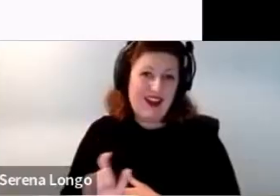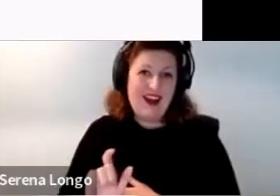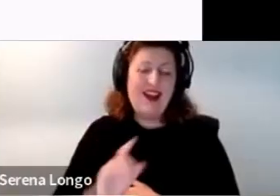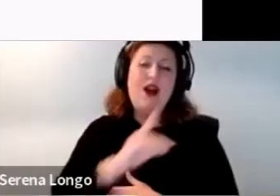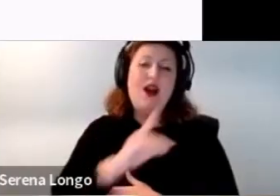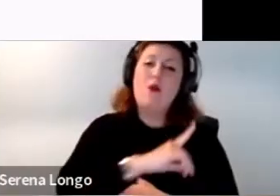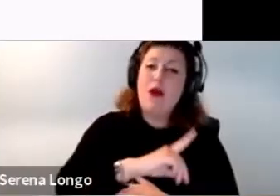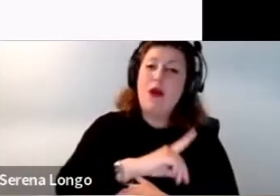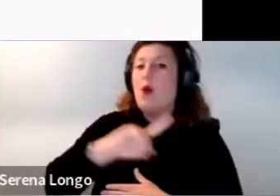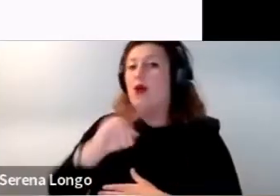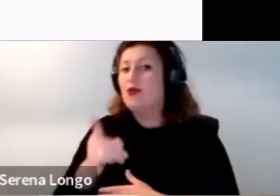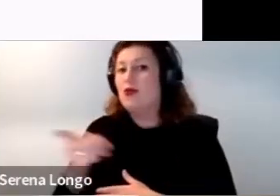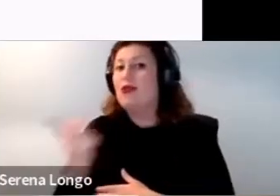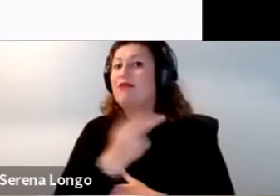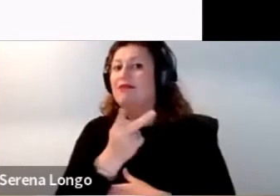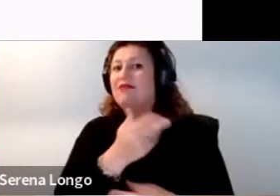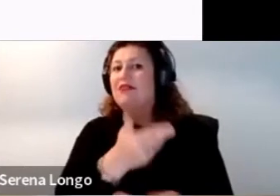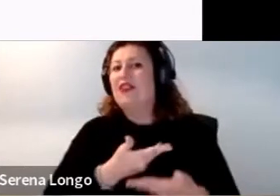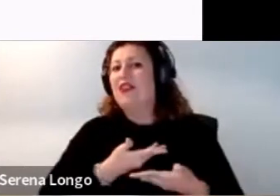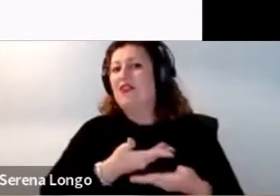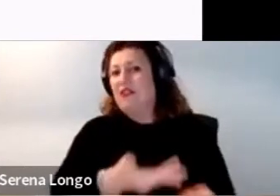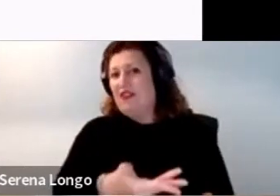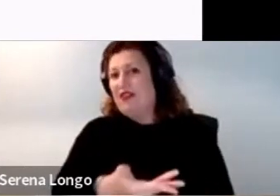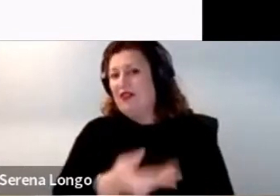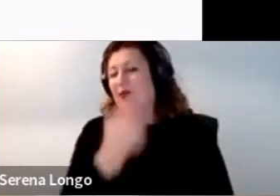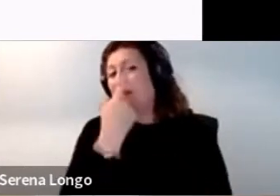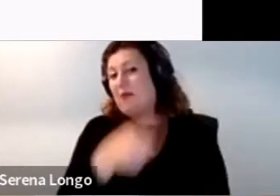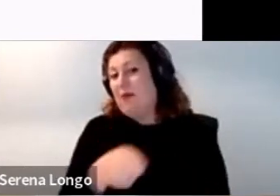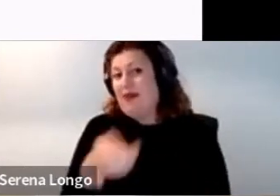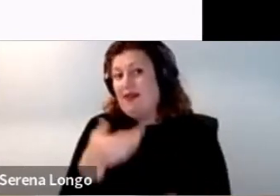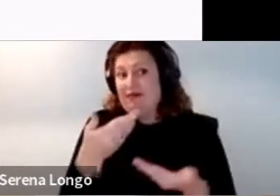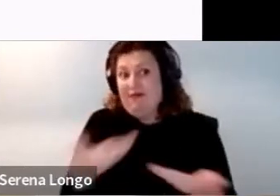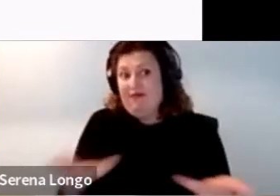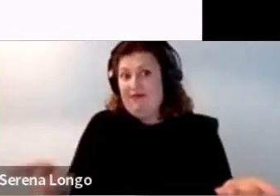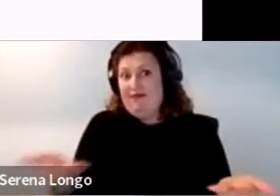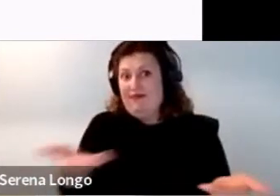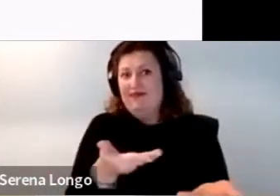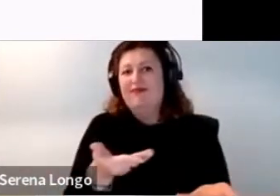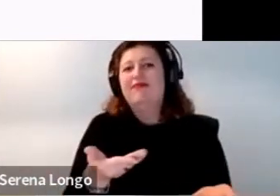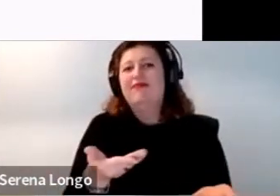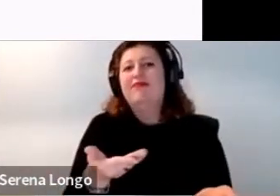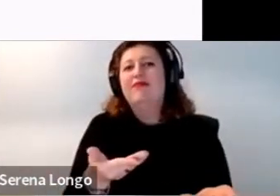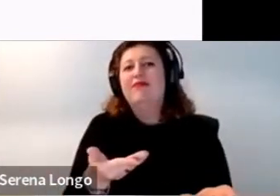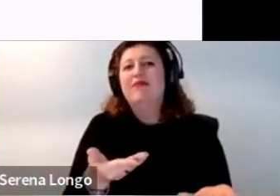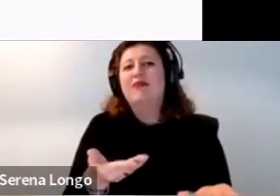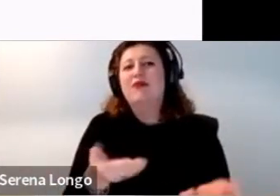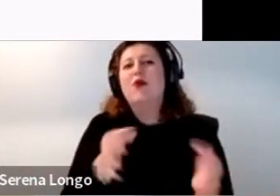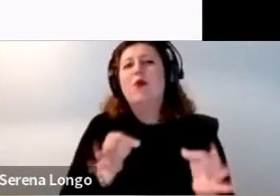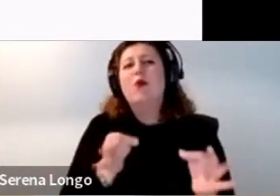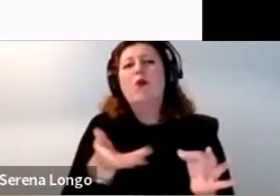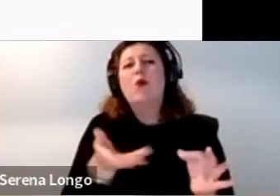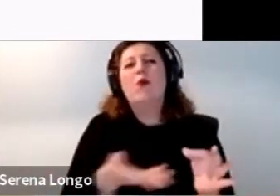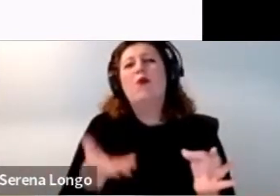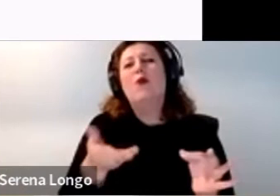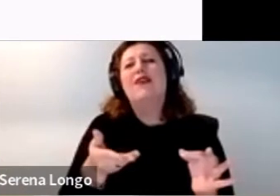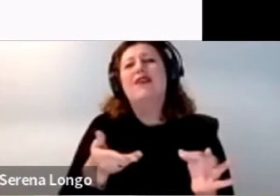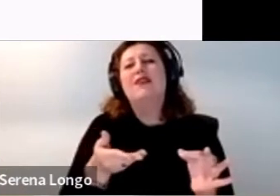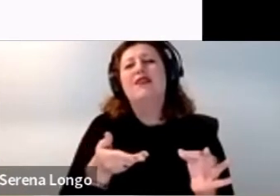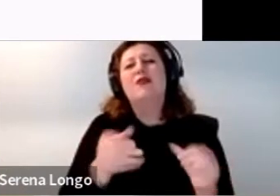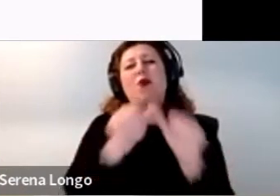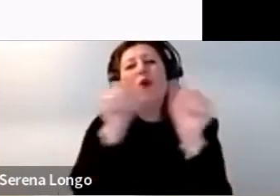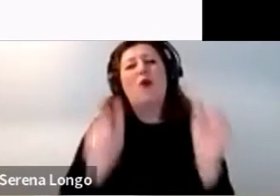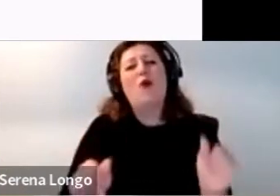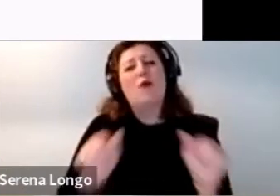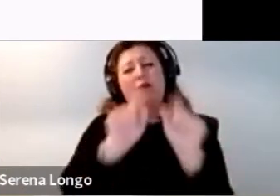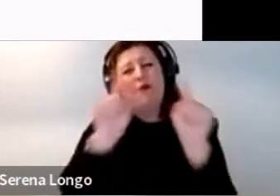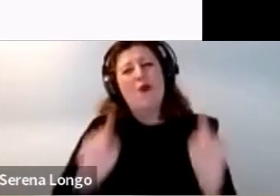per l'invito a partecipare a questo modulo didattico e